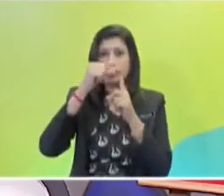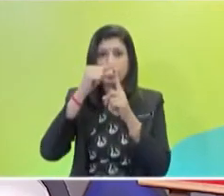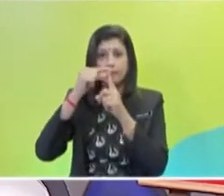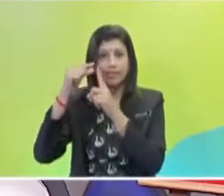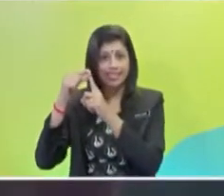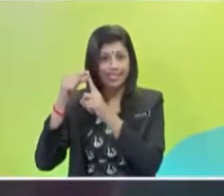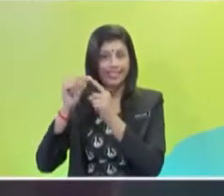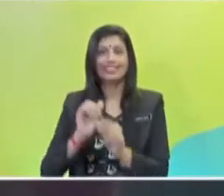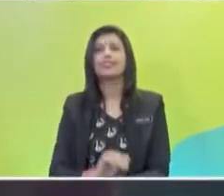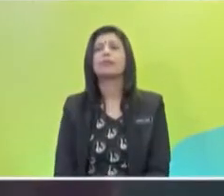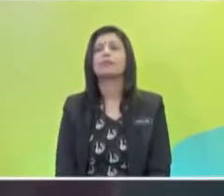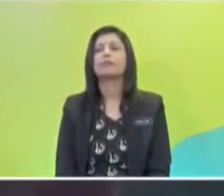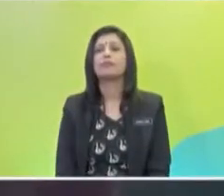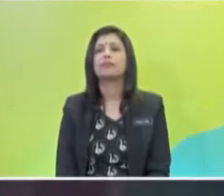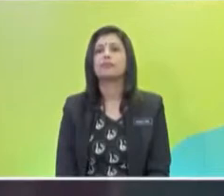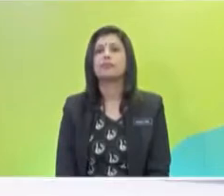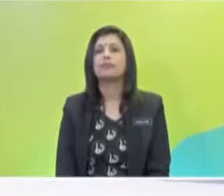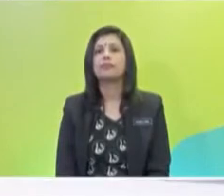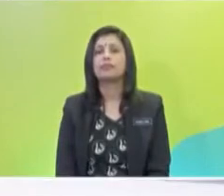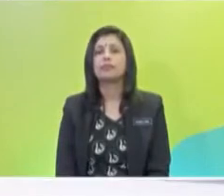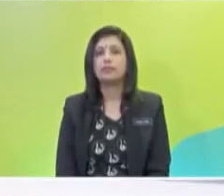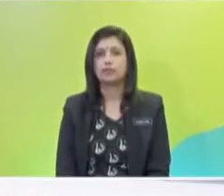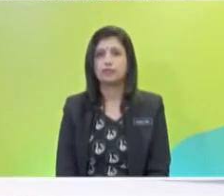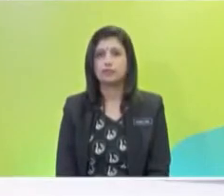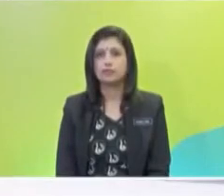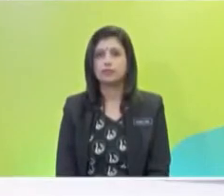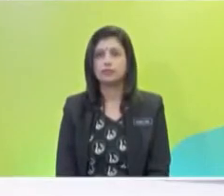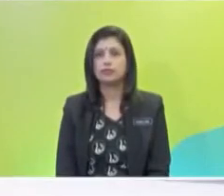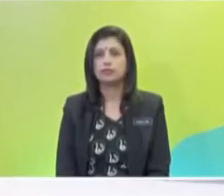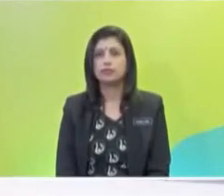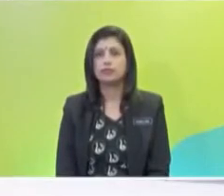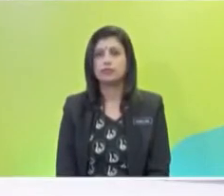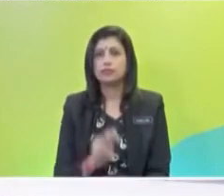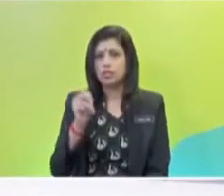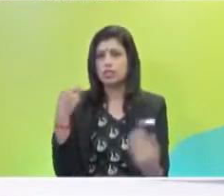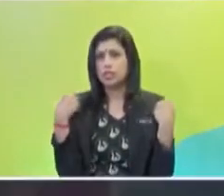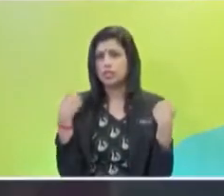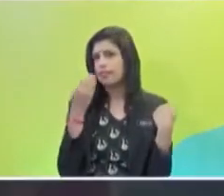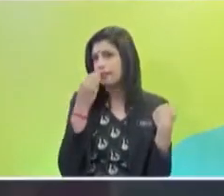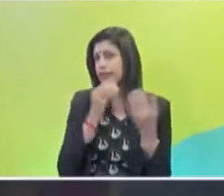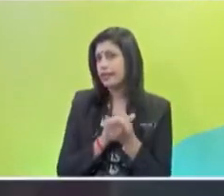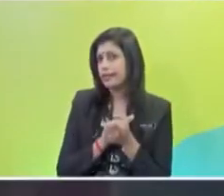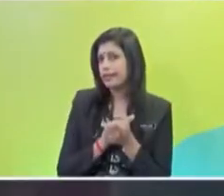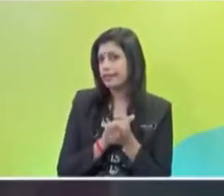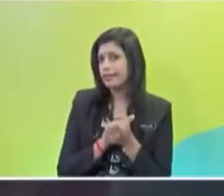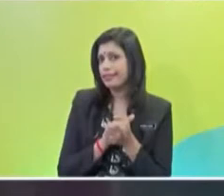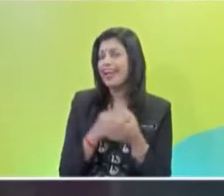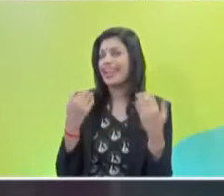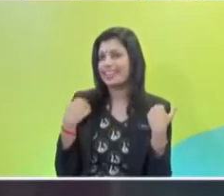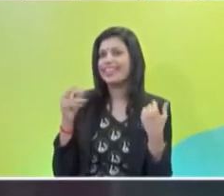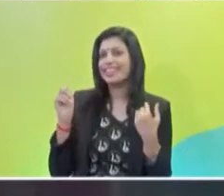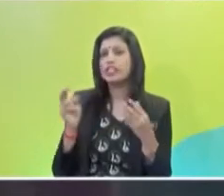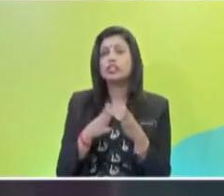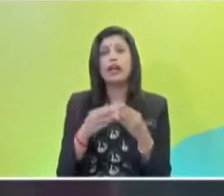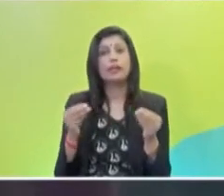Menarik murid-murid semua. Cikgu, kita ada juga makanan makan-makan ke cikgu? Ada. Selain bergambar. Jangan risau